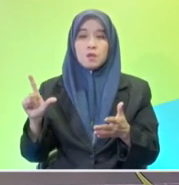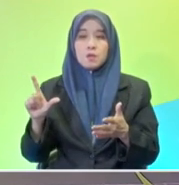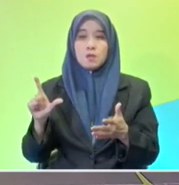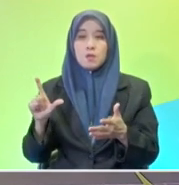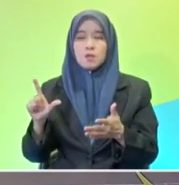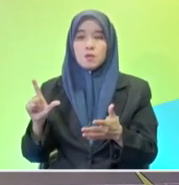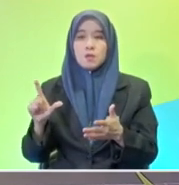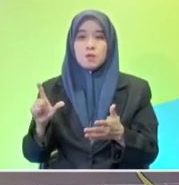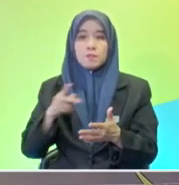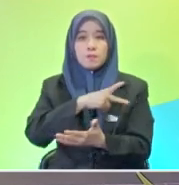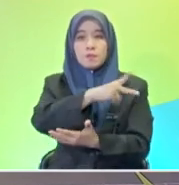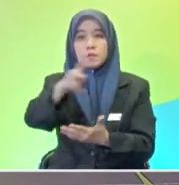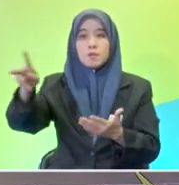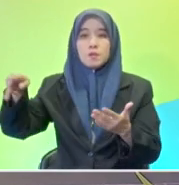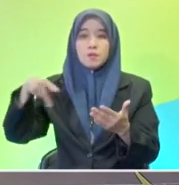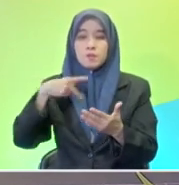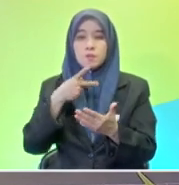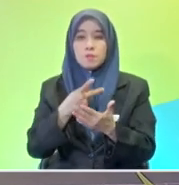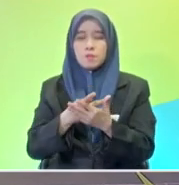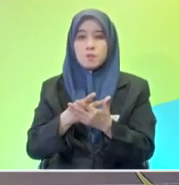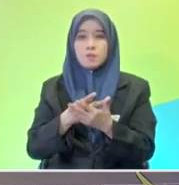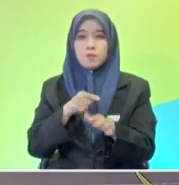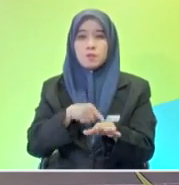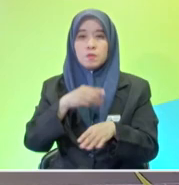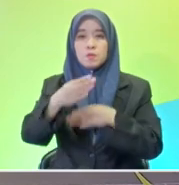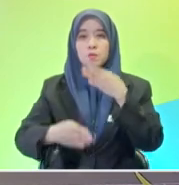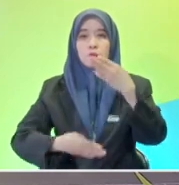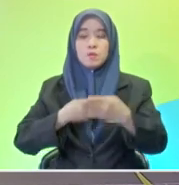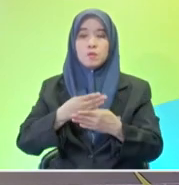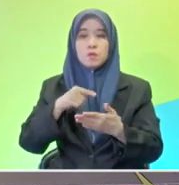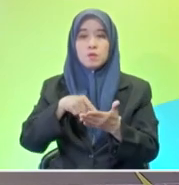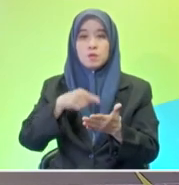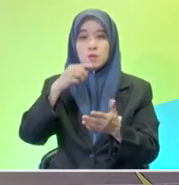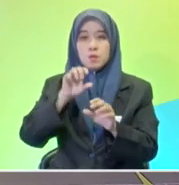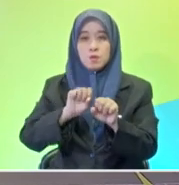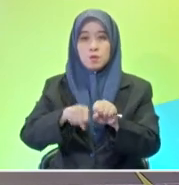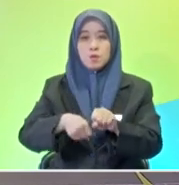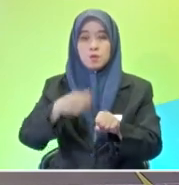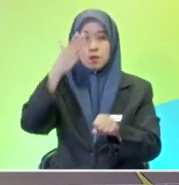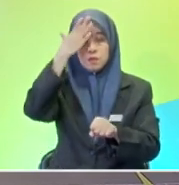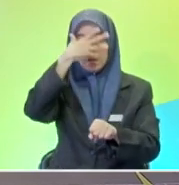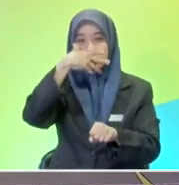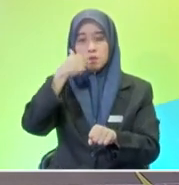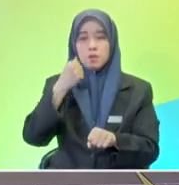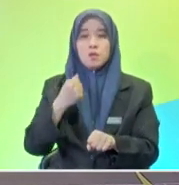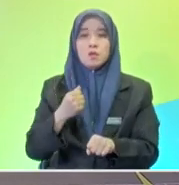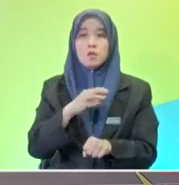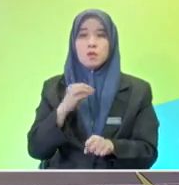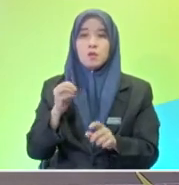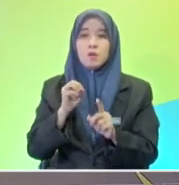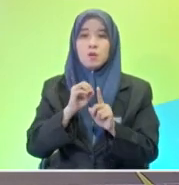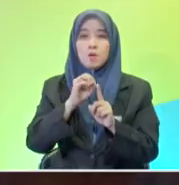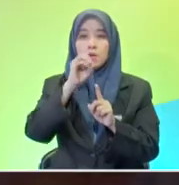kan yangemberi muka bumi kita ni cantik segar oksigen pada kita juga kan itu dia